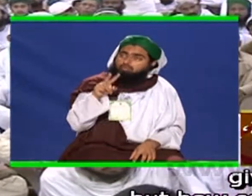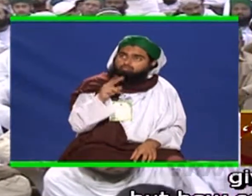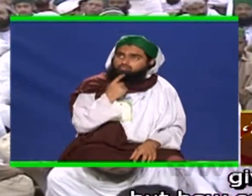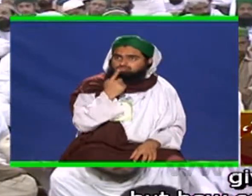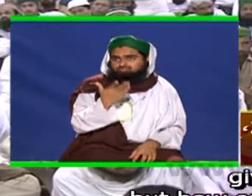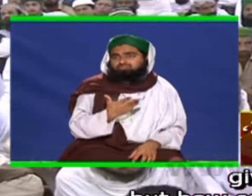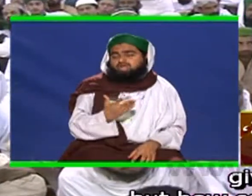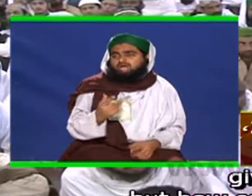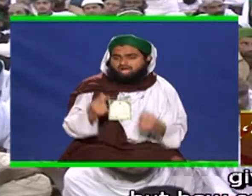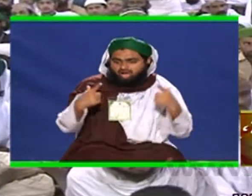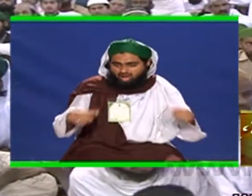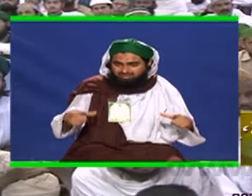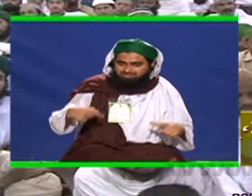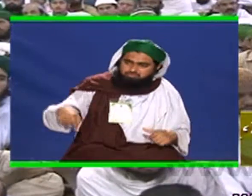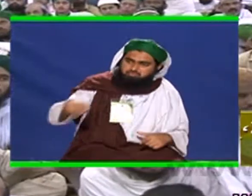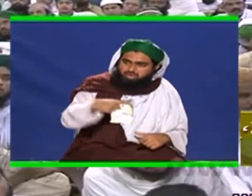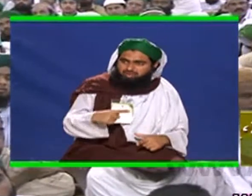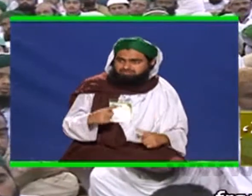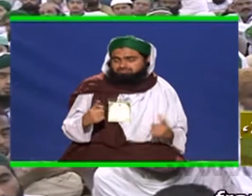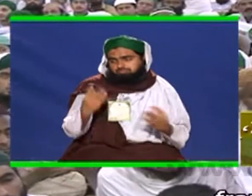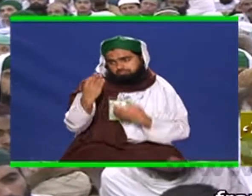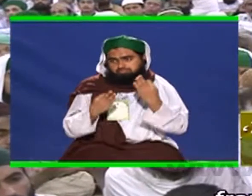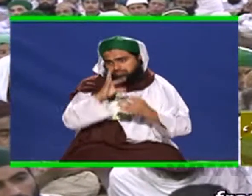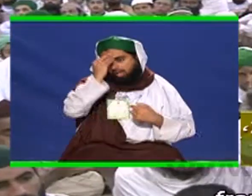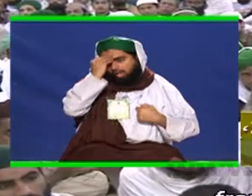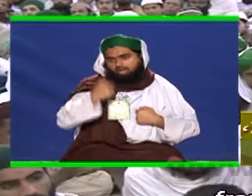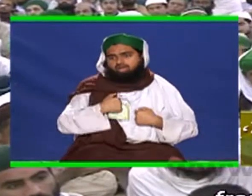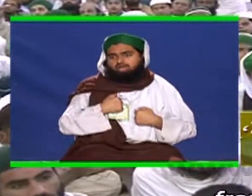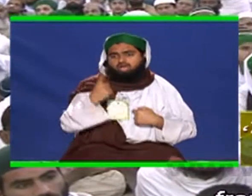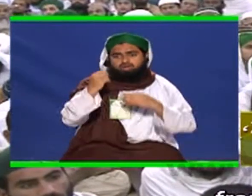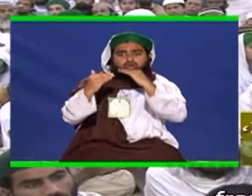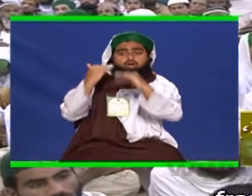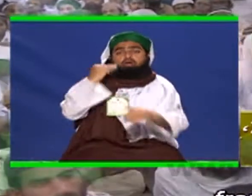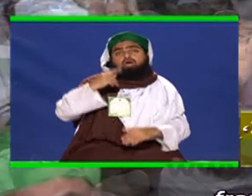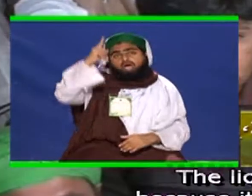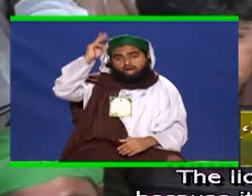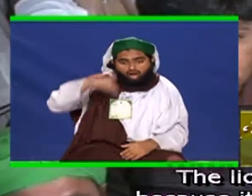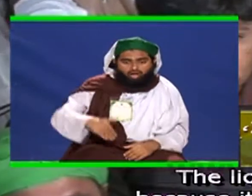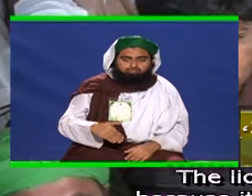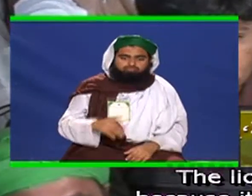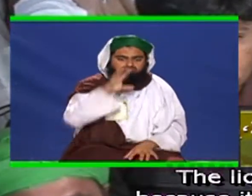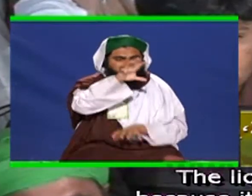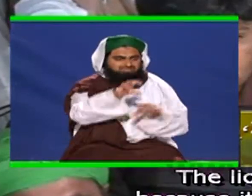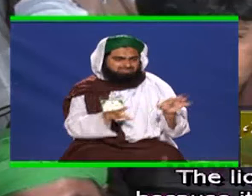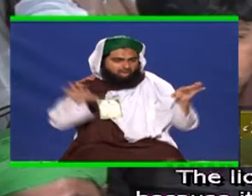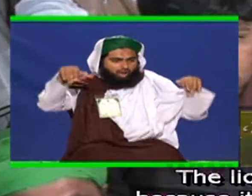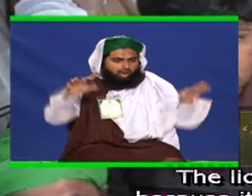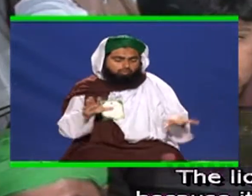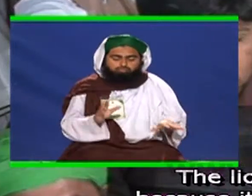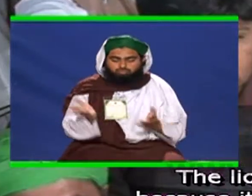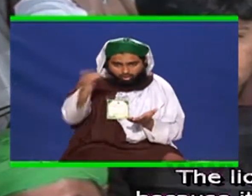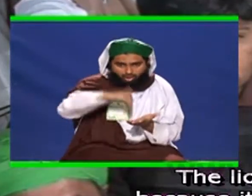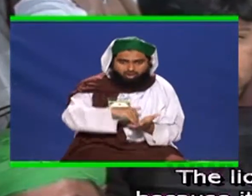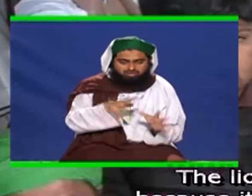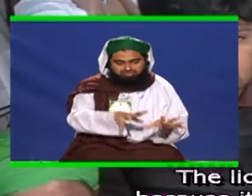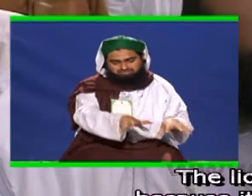لیکن آسمان سے جو آفت نازل ہو اس سے میں کیسے بچاؤں کہ عقاب تو آسمان سے نازل ہوا تجھے لے اڑا, میں عقاب کے پیچھے دوڑ نہیں سکتا, اڑنے